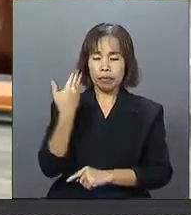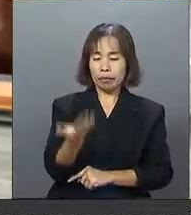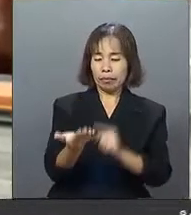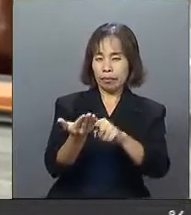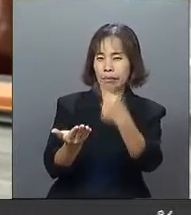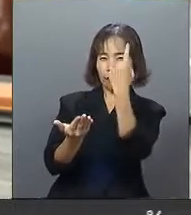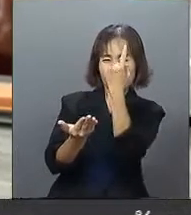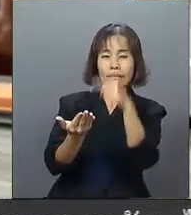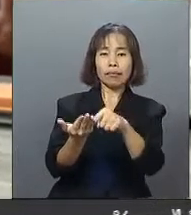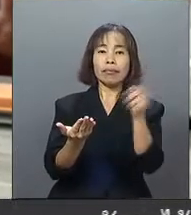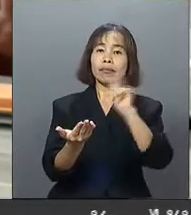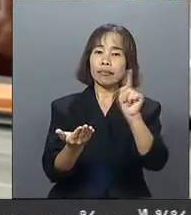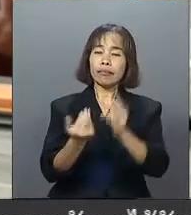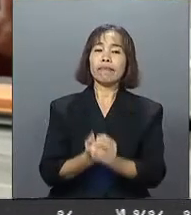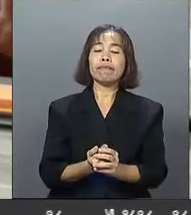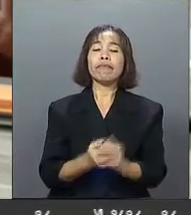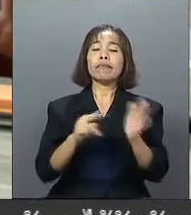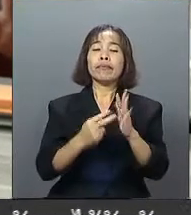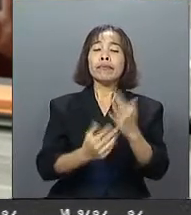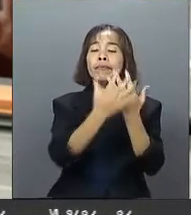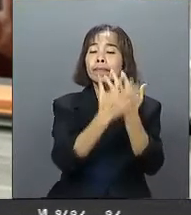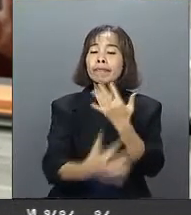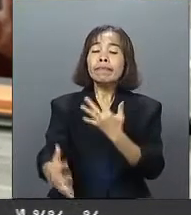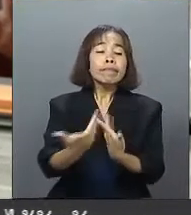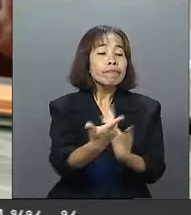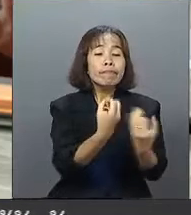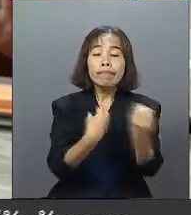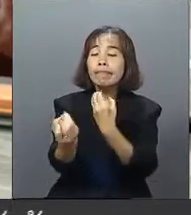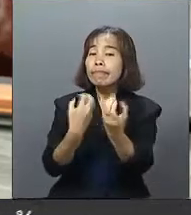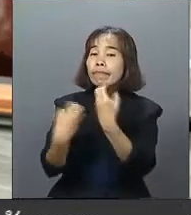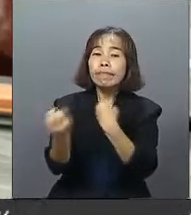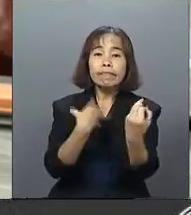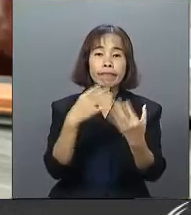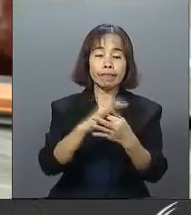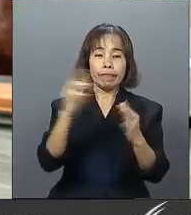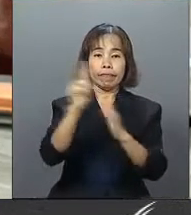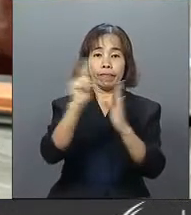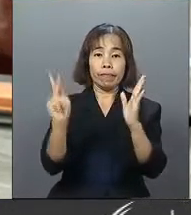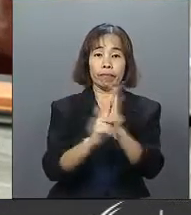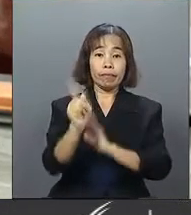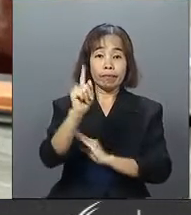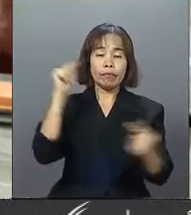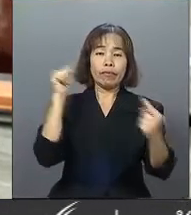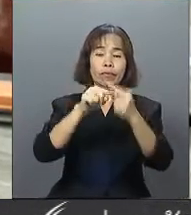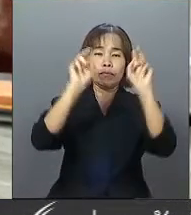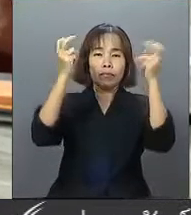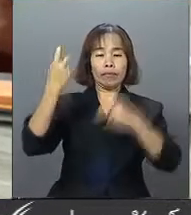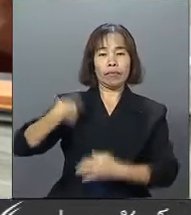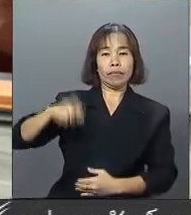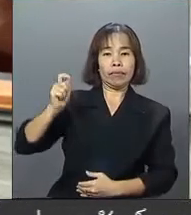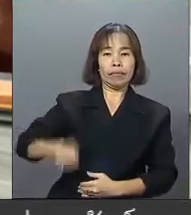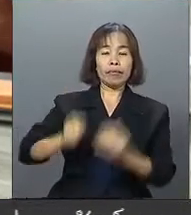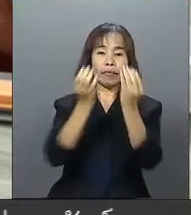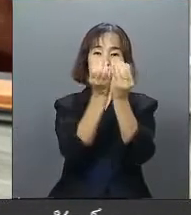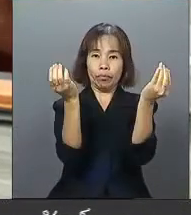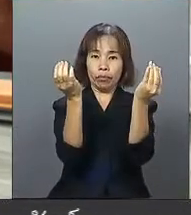ากรท.เปิดเวทีรับฟังความคิดเห็นร่างกฎหมายลูกที่ว่าด้วยศาลรัฐธรรมนูญค่ะและประเด็นที่ถูกจับตาม